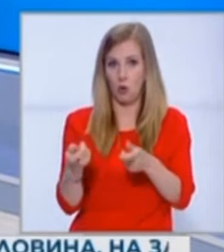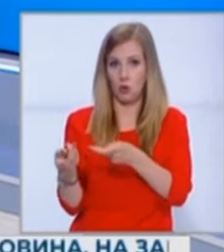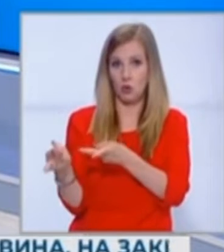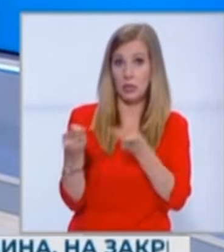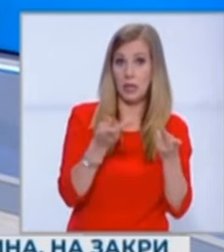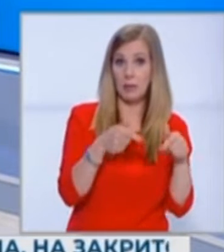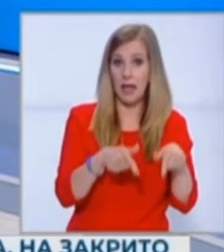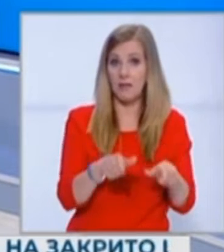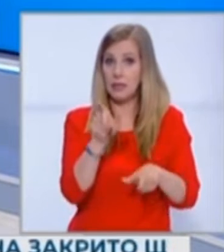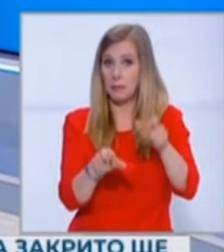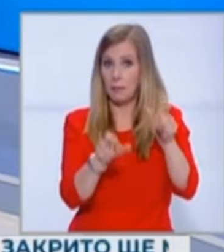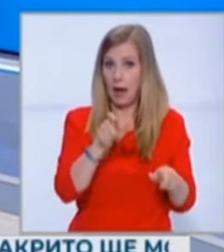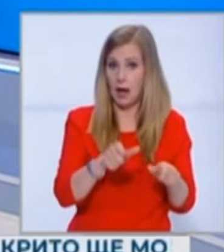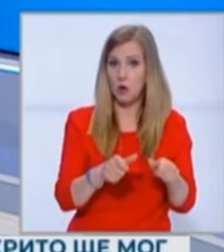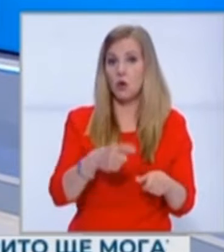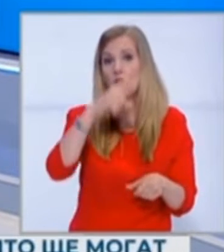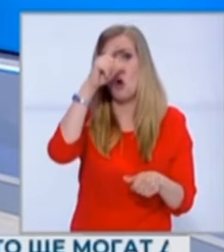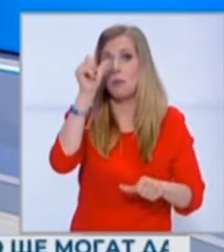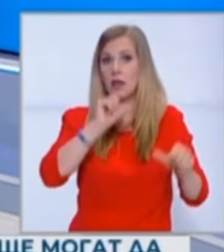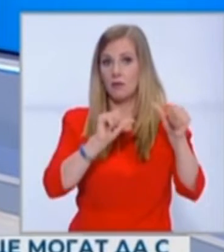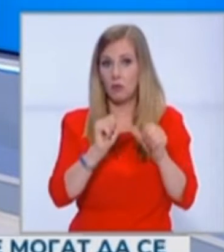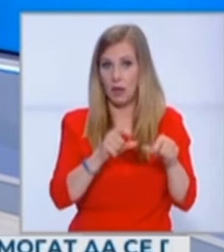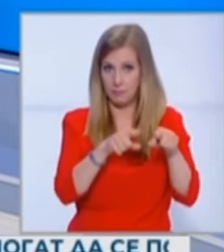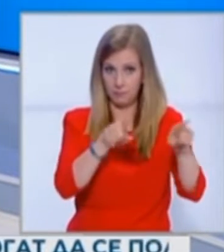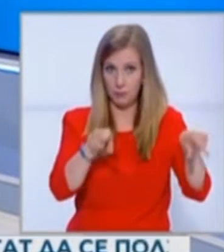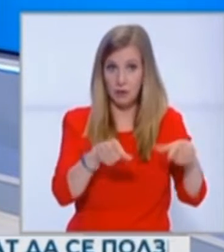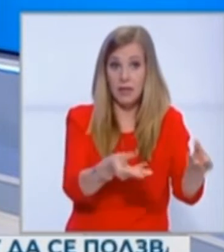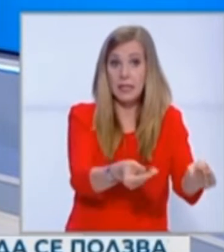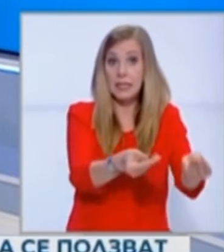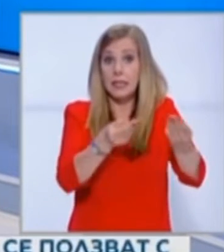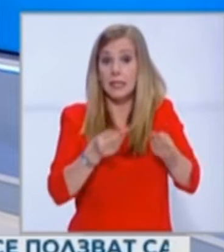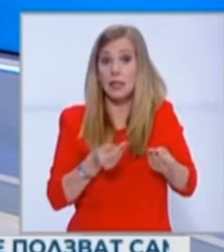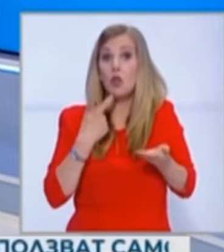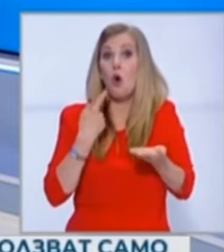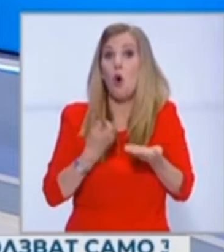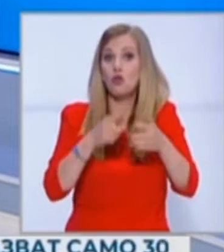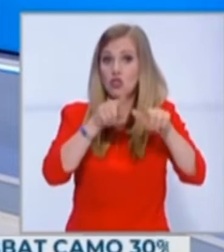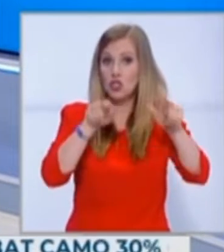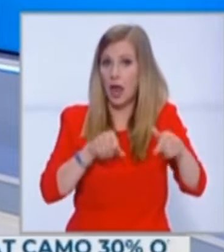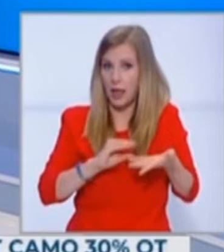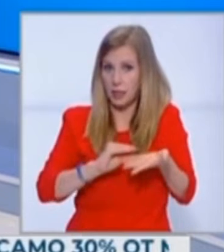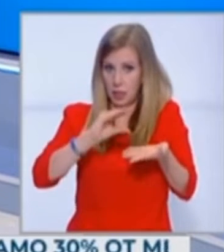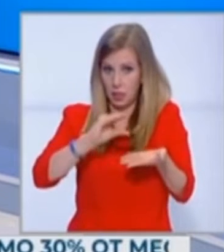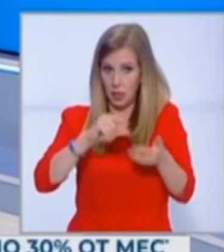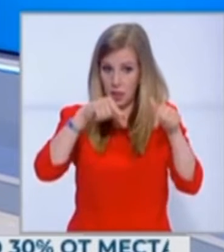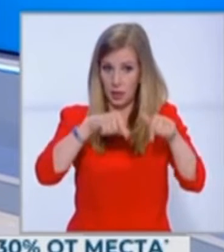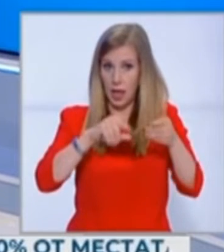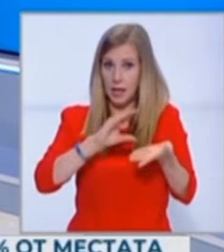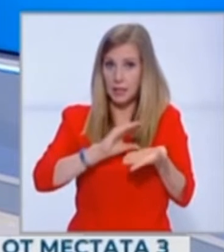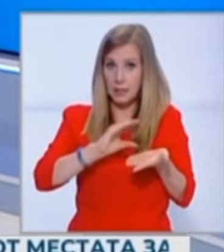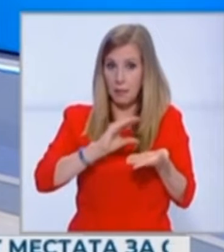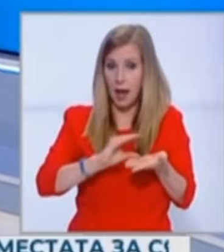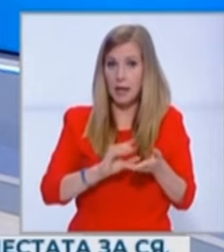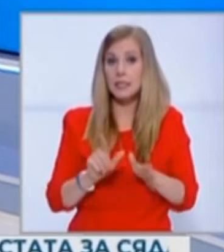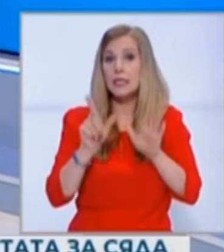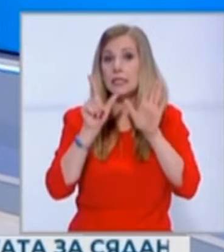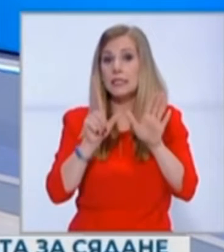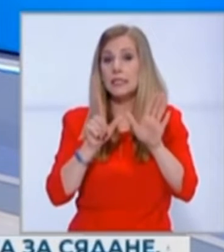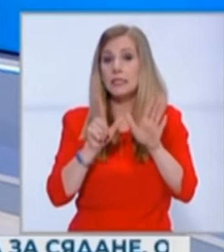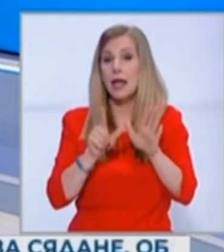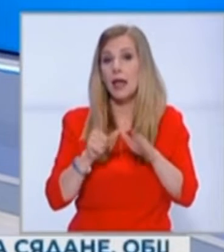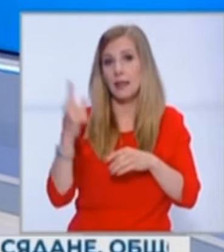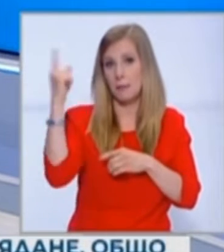трябва да предоставят отчет в регулатора какво количество топлинна енергия са произвели. На тази база, в 7-дневен